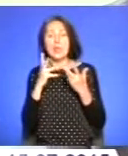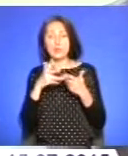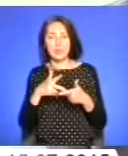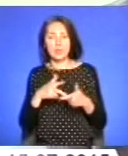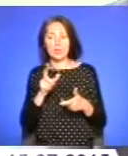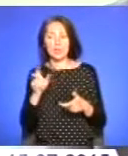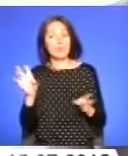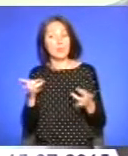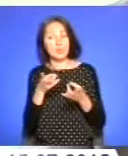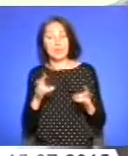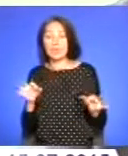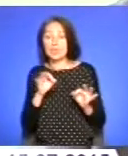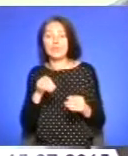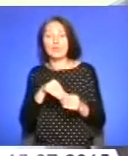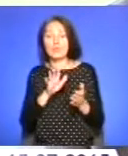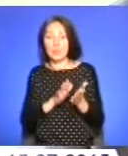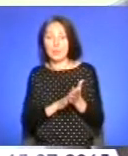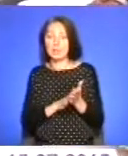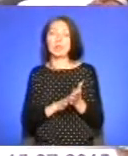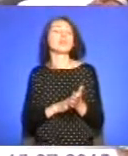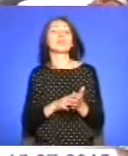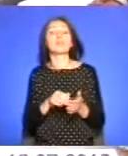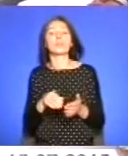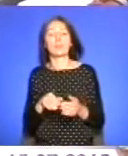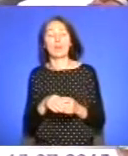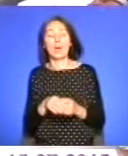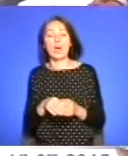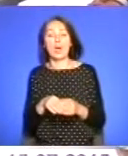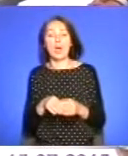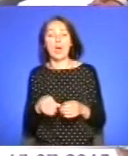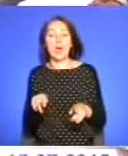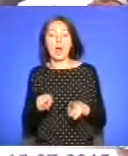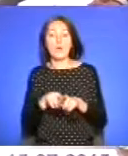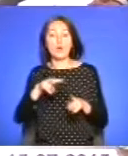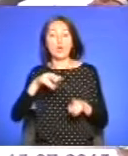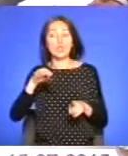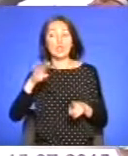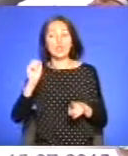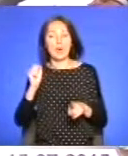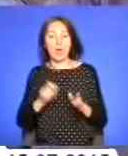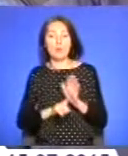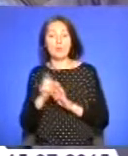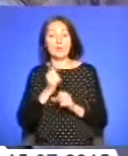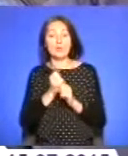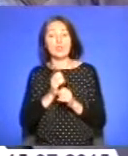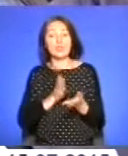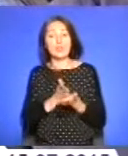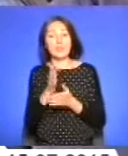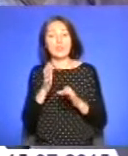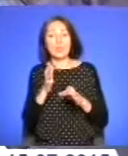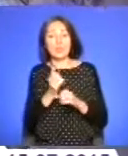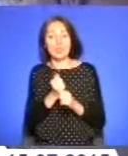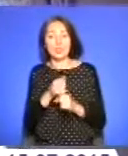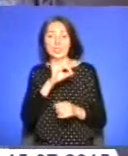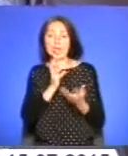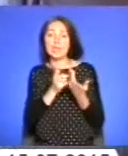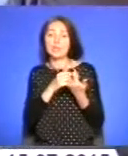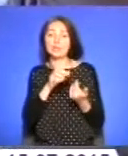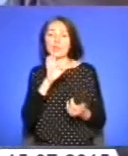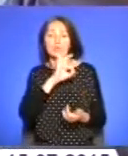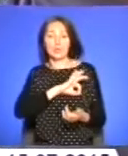Людям не надо ничего заполнять, декларировать. Разом з тим, в Литві стали працювати у напрямку зменшення кількості споживання газу та його заміни